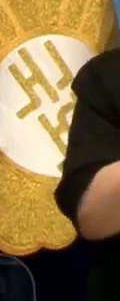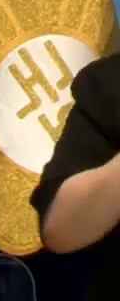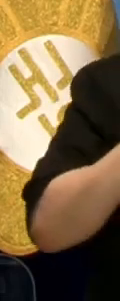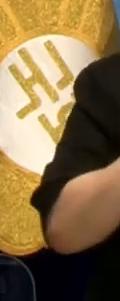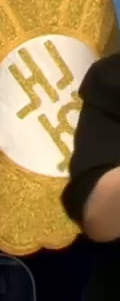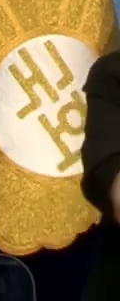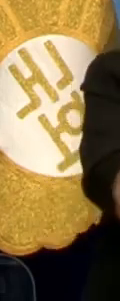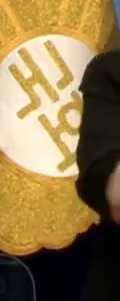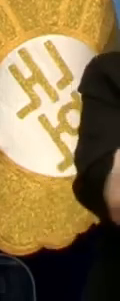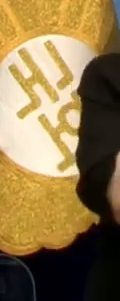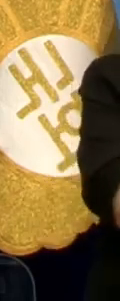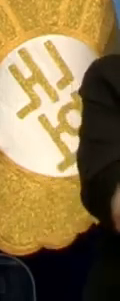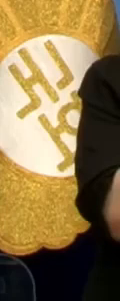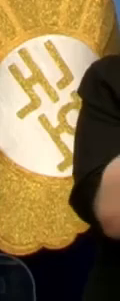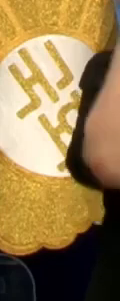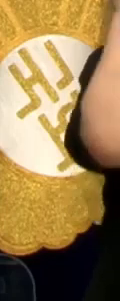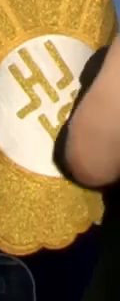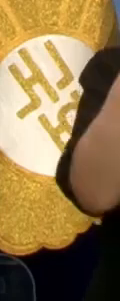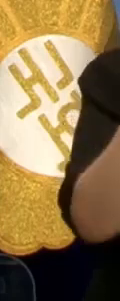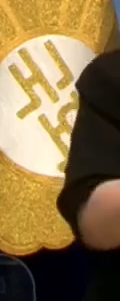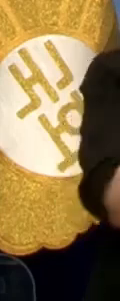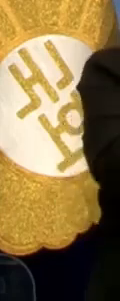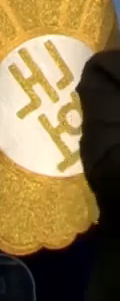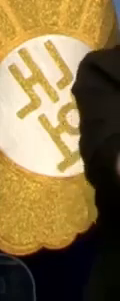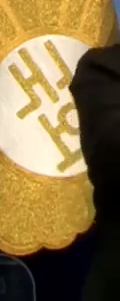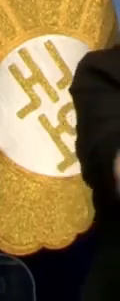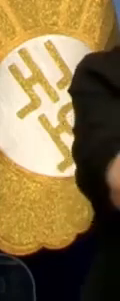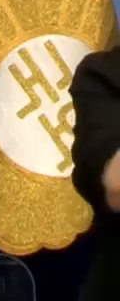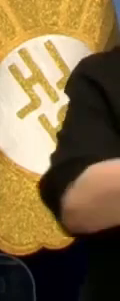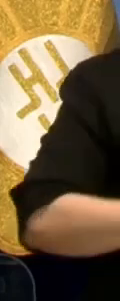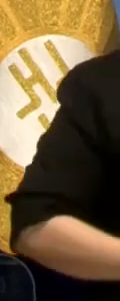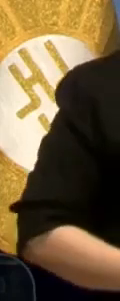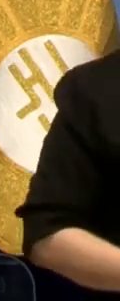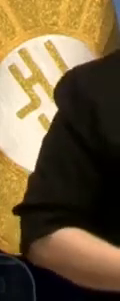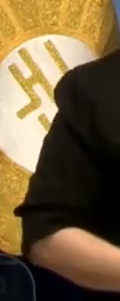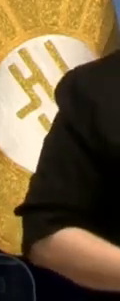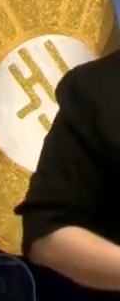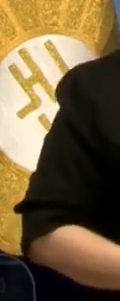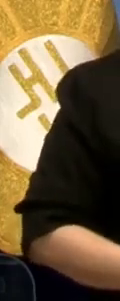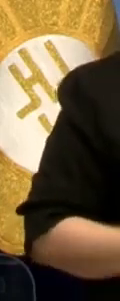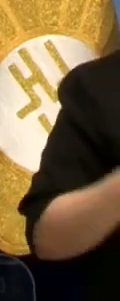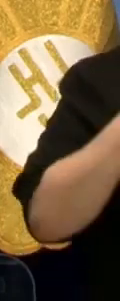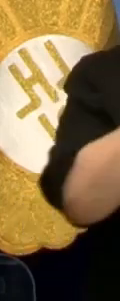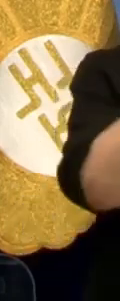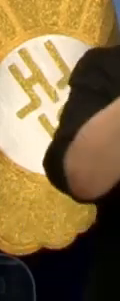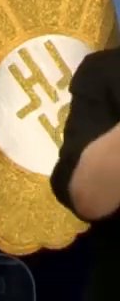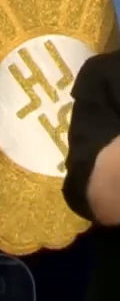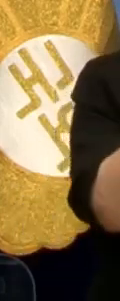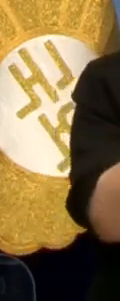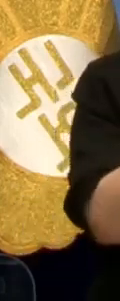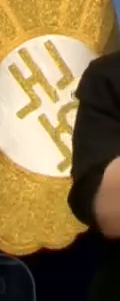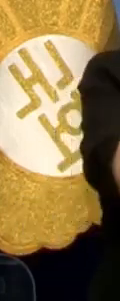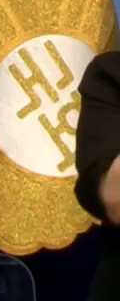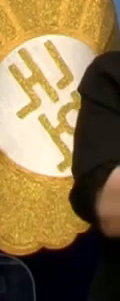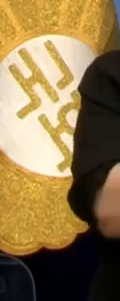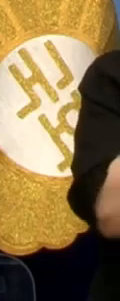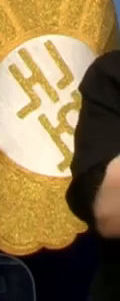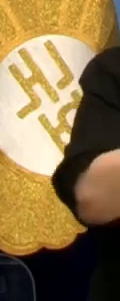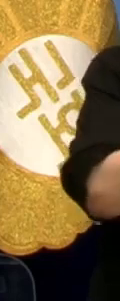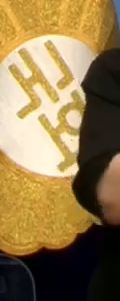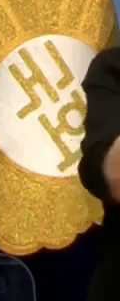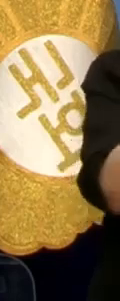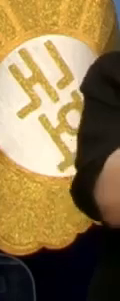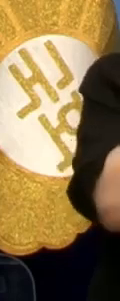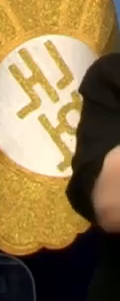것은 대한민국 경기도가 가장 앞서 있습니다. 저 이재명은 불가능한 약속을